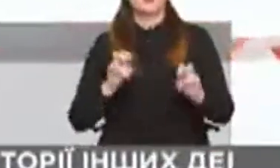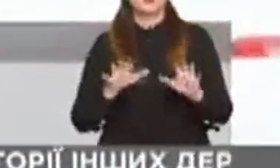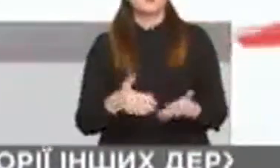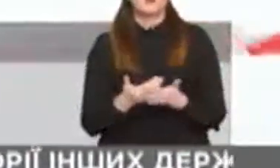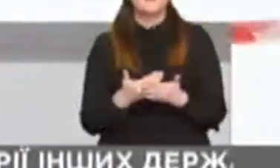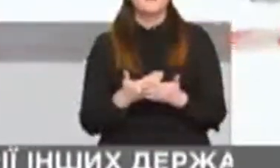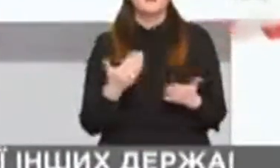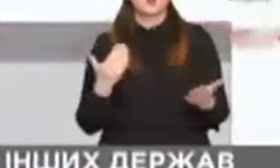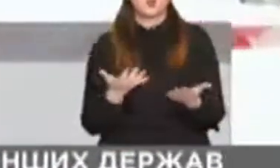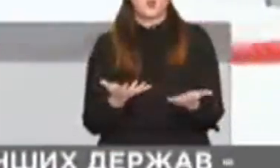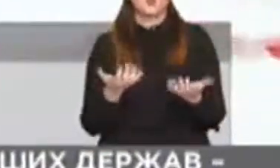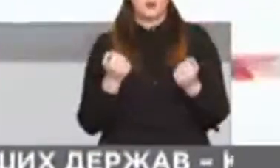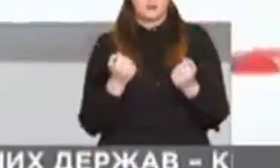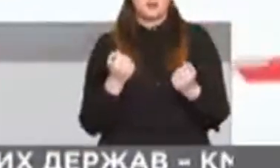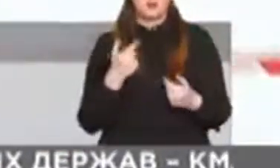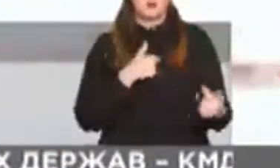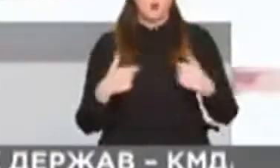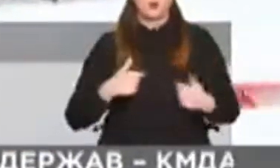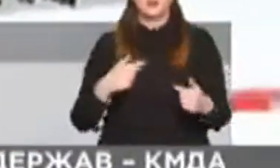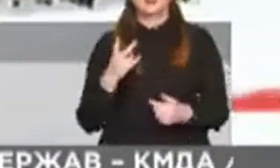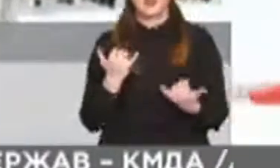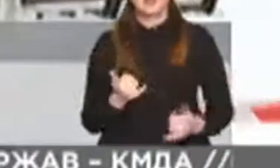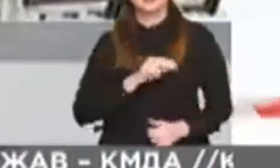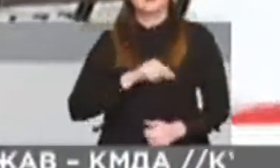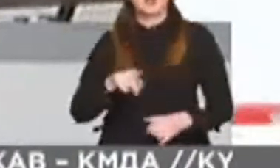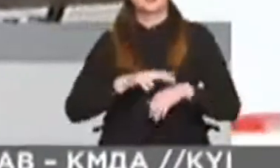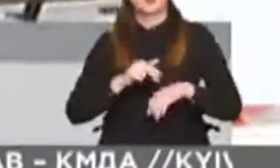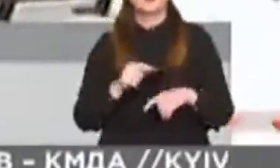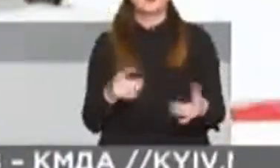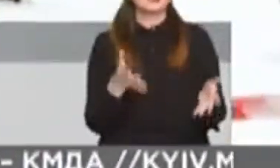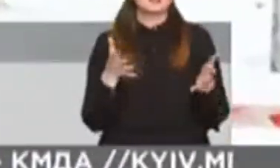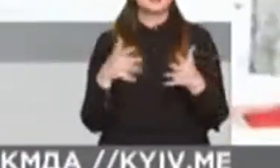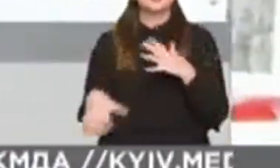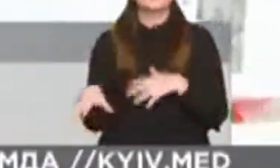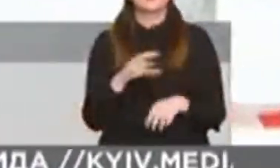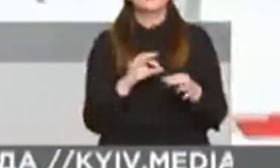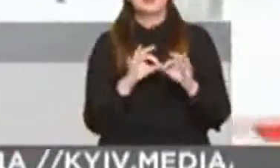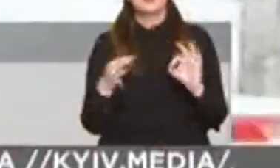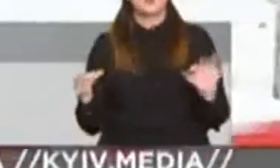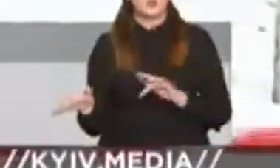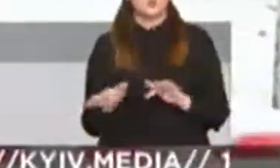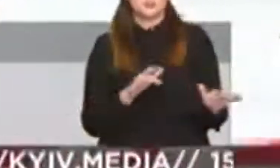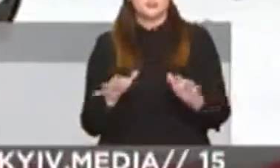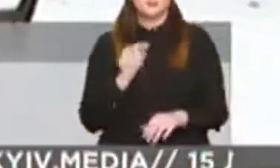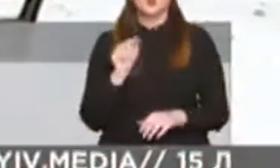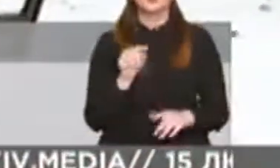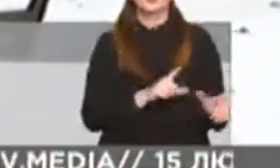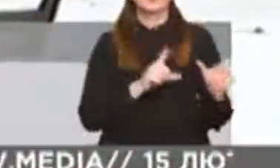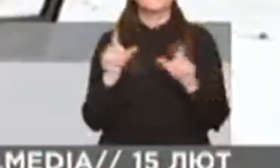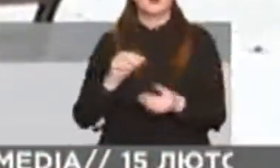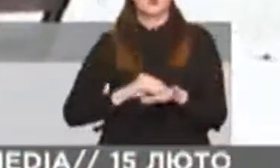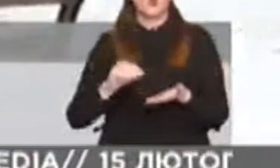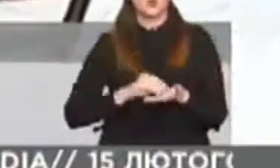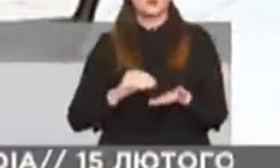від отриманих поранень. Наразі там працюють правоохоронці, вони ж з'ясовують усі подробиці події. Туди виїхав